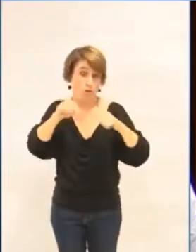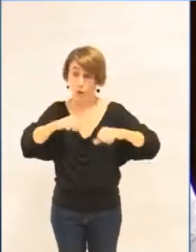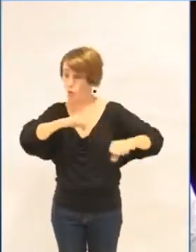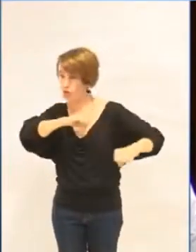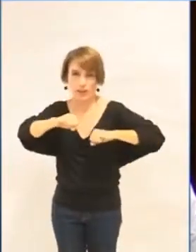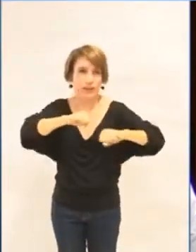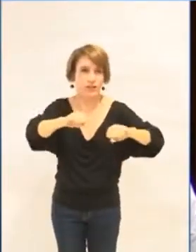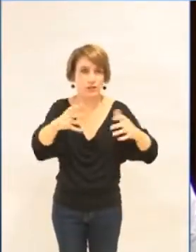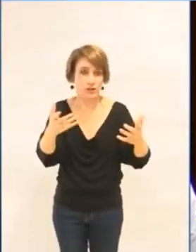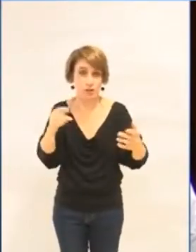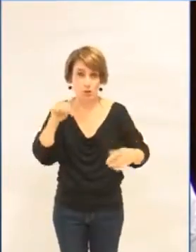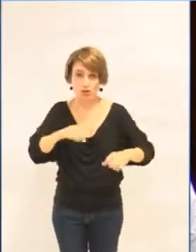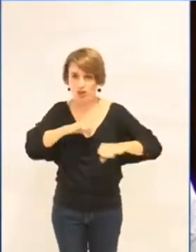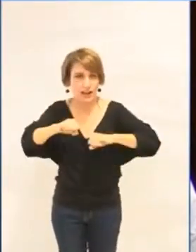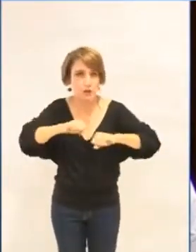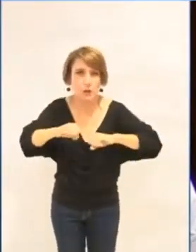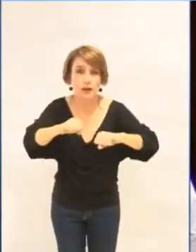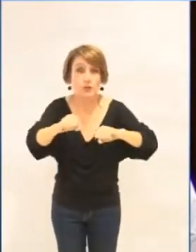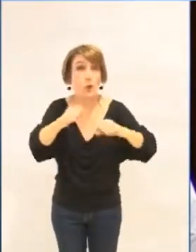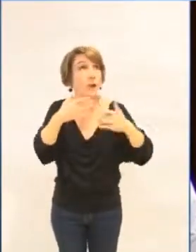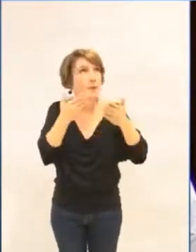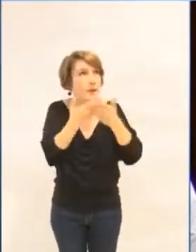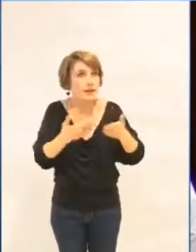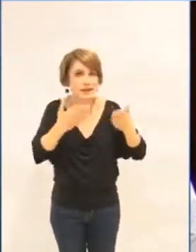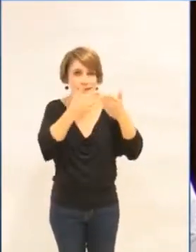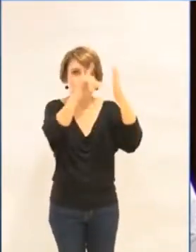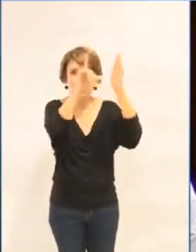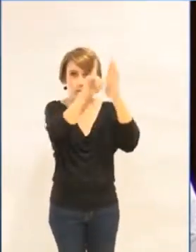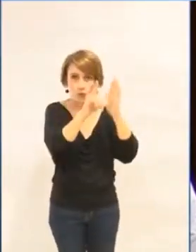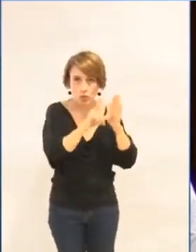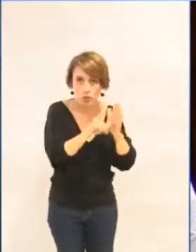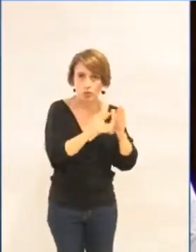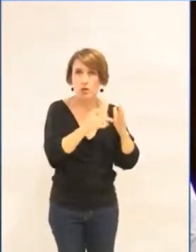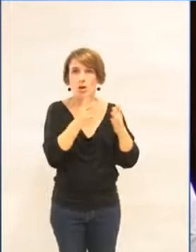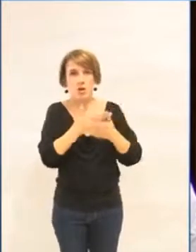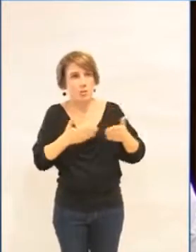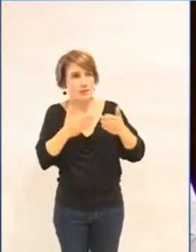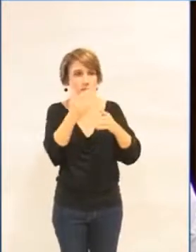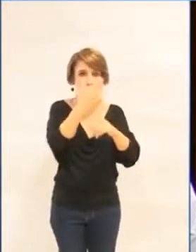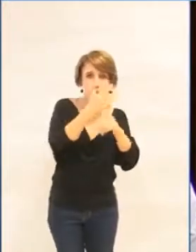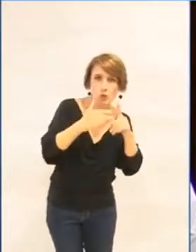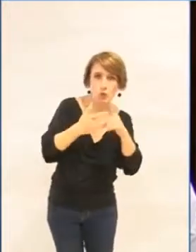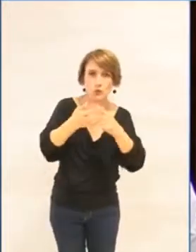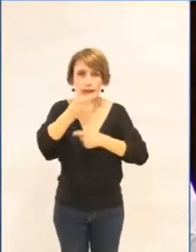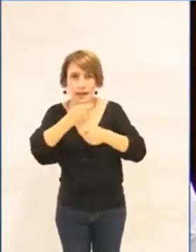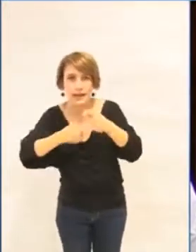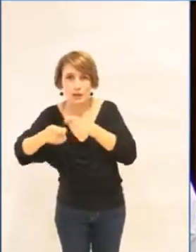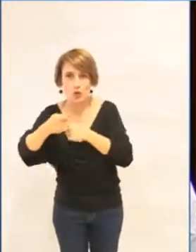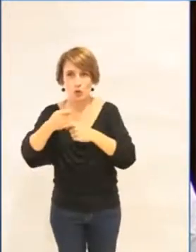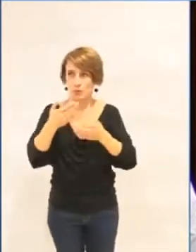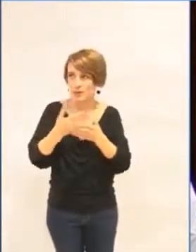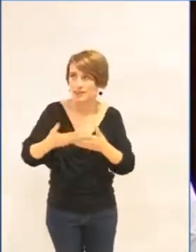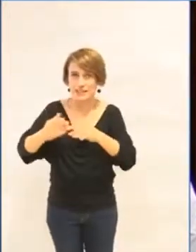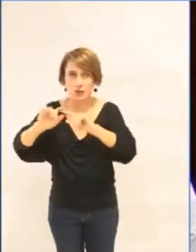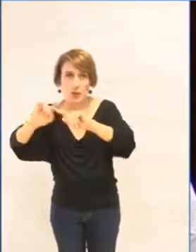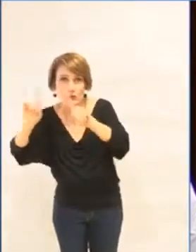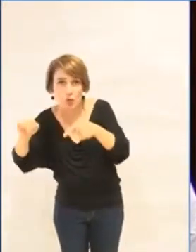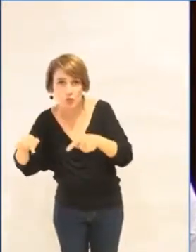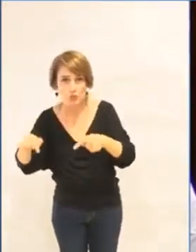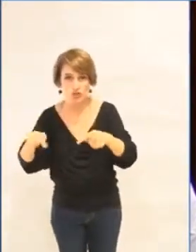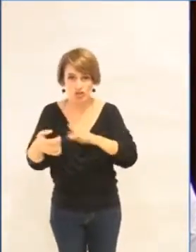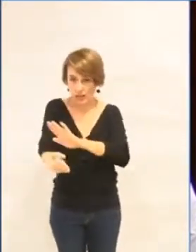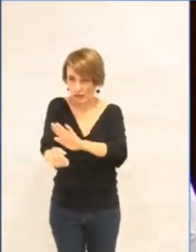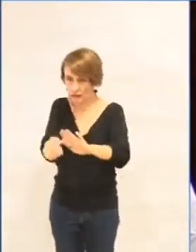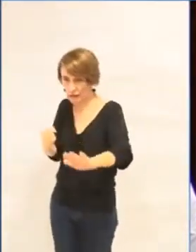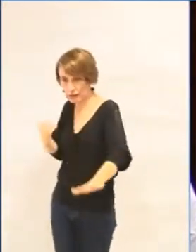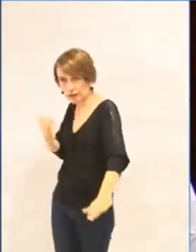contexte réglementaire, dans un contexte économique, dans un contexte social et budgétaire, dont le moins que l'on puisse dire,